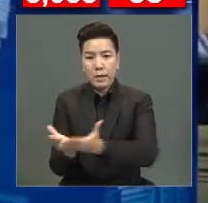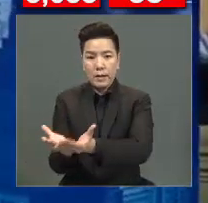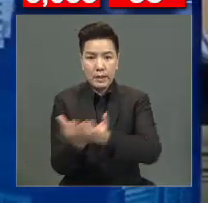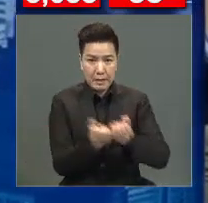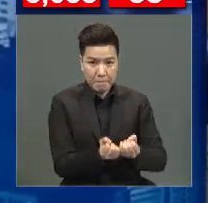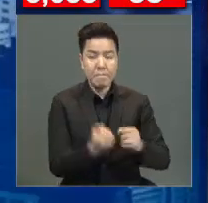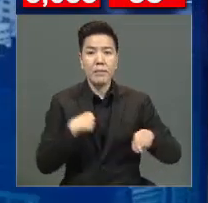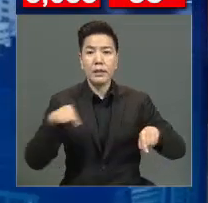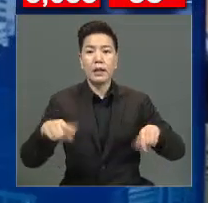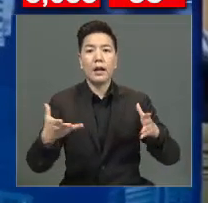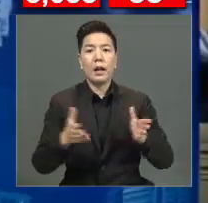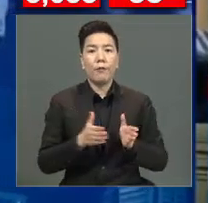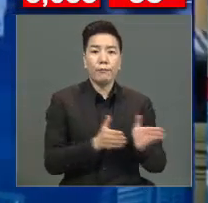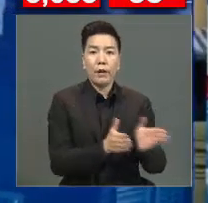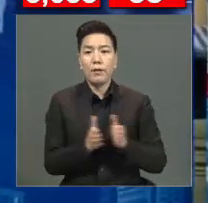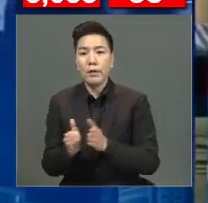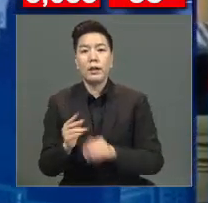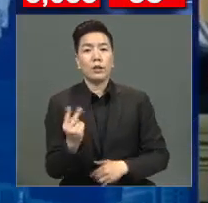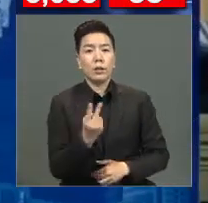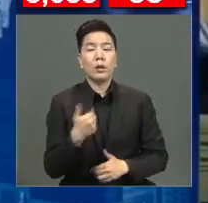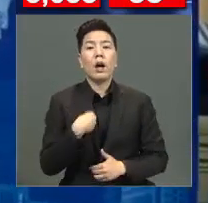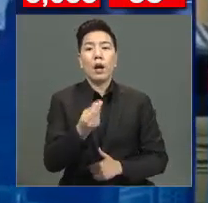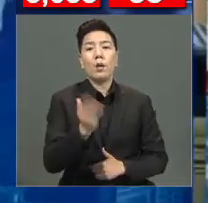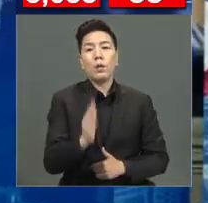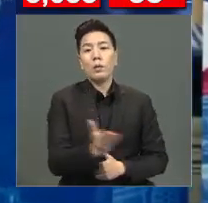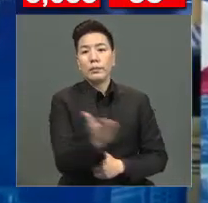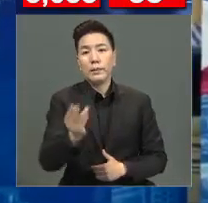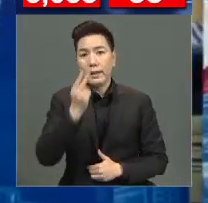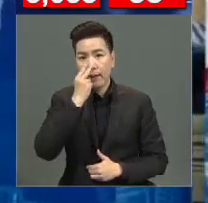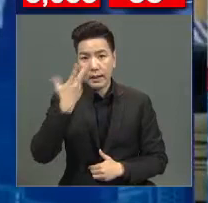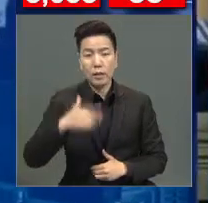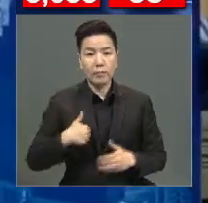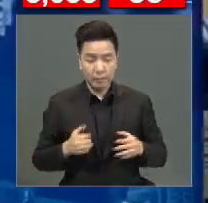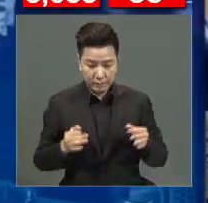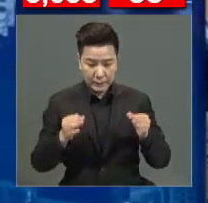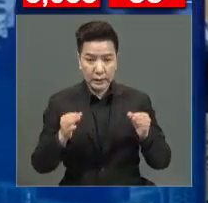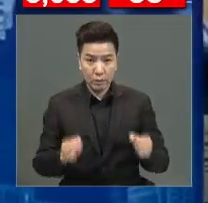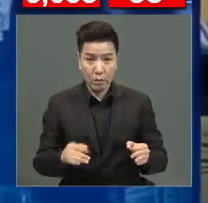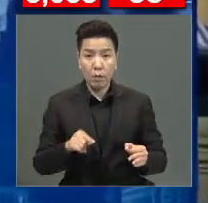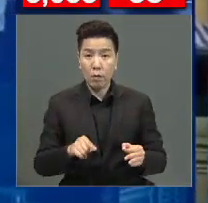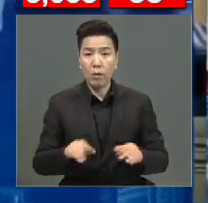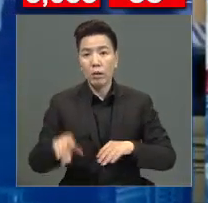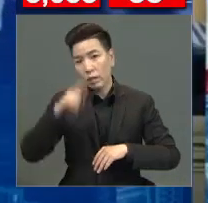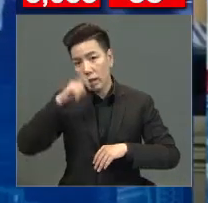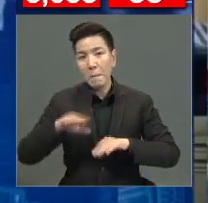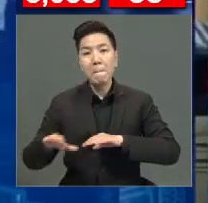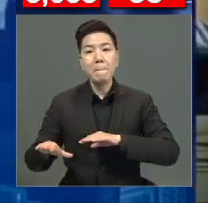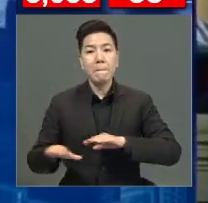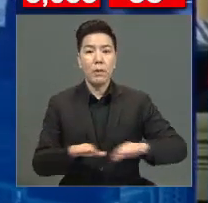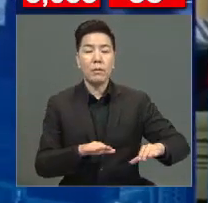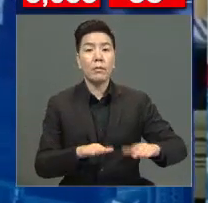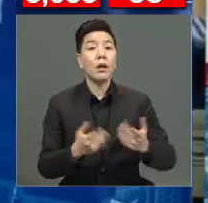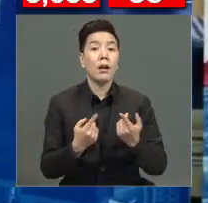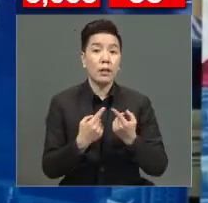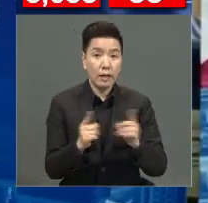ตรงนี้นั่นจะชี้แจงสองด้านเพื่อให้ทุกคนได้ตัดได้เห็นร่วมกันว่าเรามีความพร้อมแต่อะไรก็ตามนะครับไม่สาม